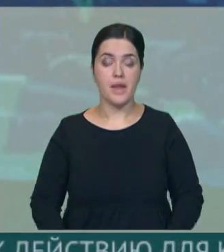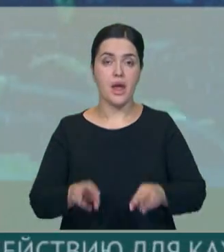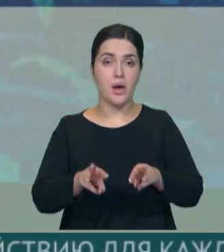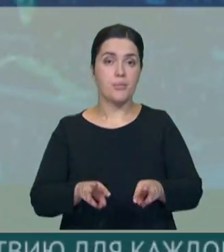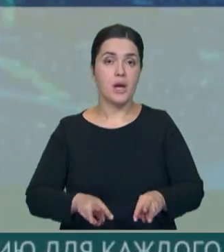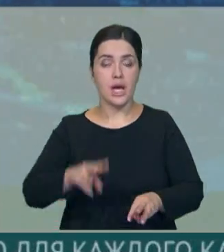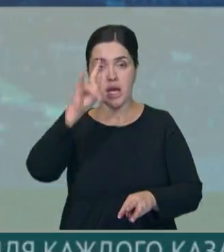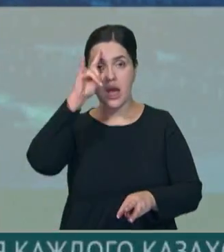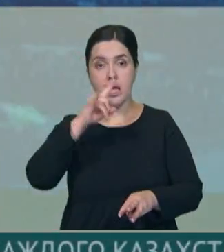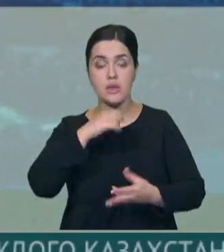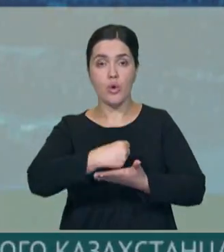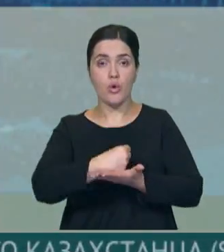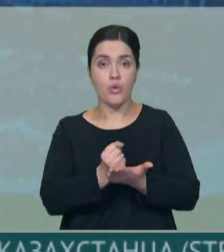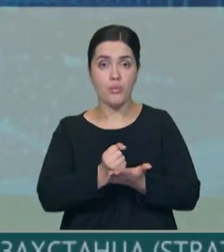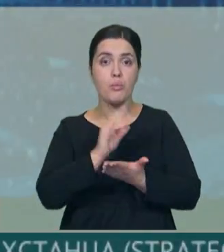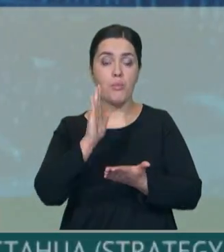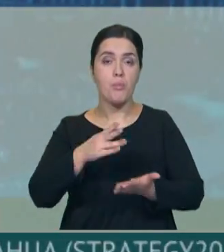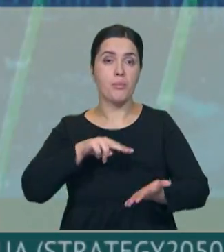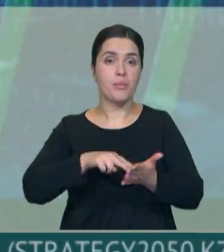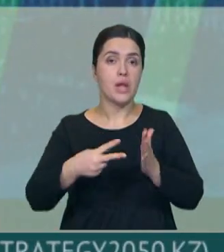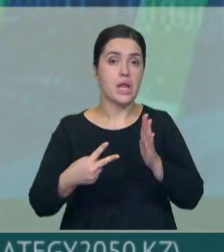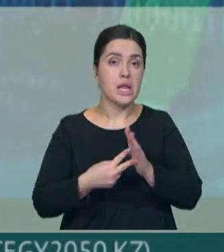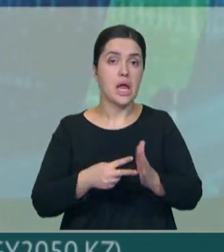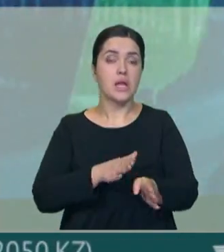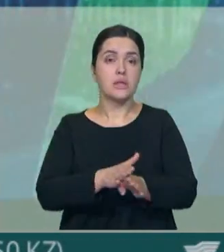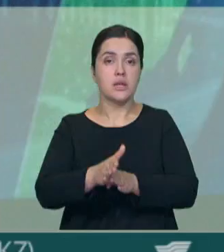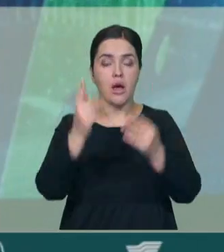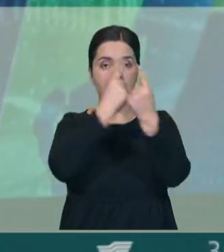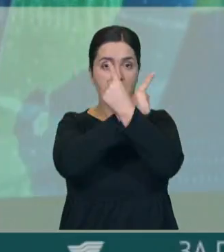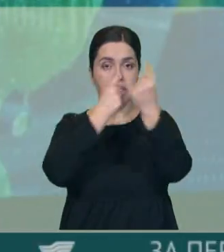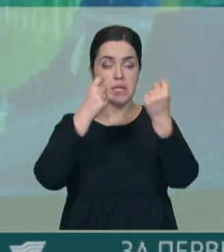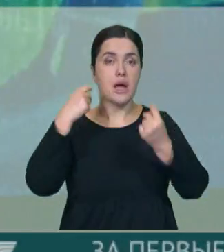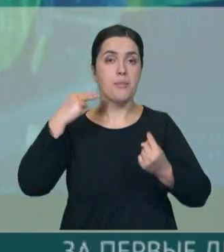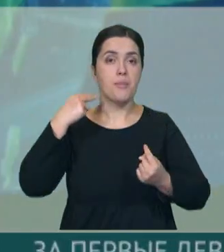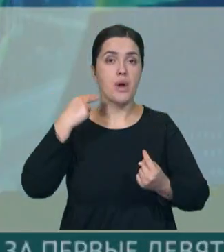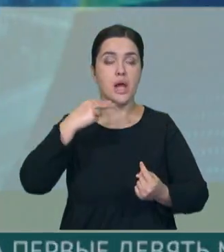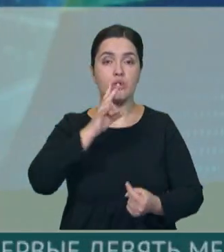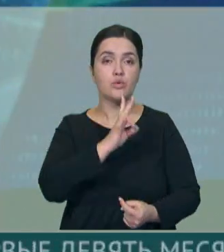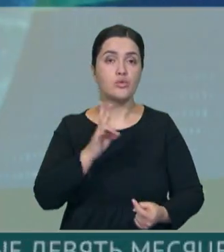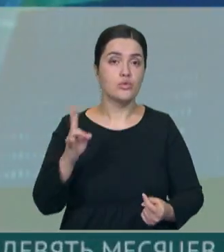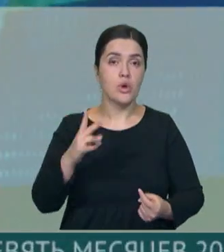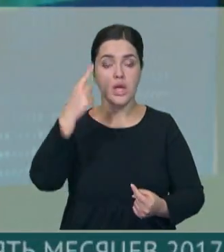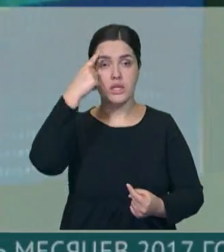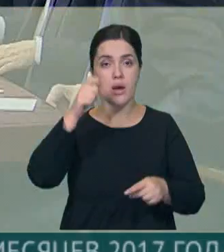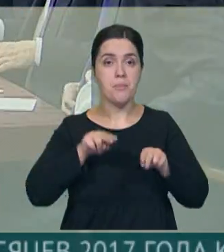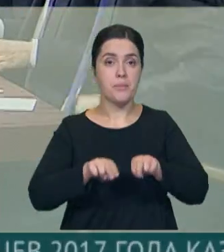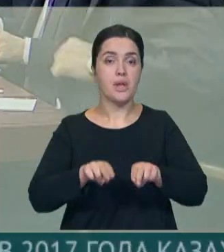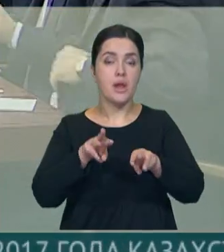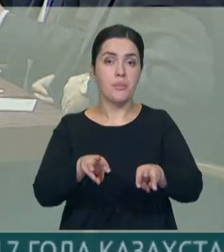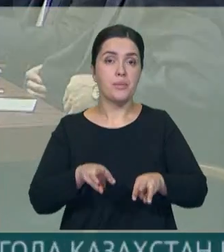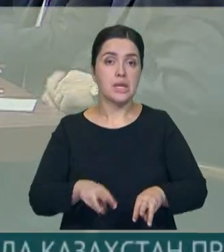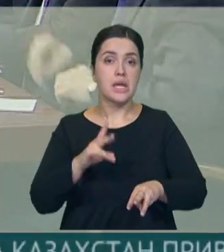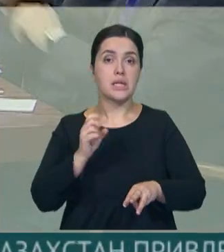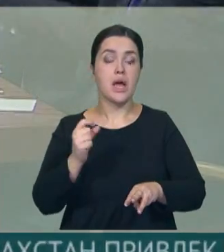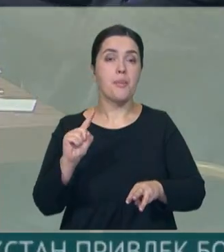Правительство Казахстана утвердит общенациональный план реализации послания президента Нурсултана Назарбаева, сообщил премьер-министр Бахытжан